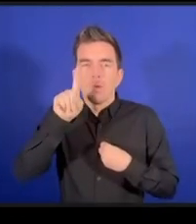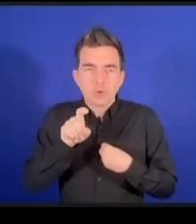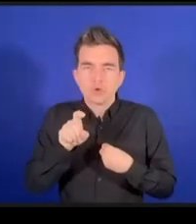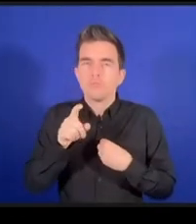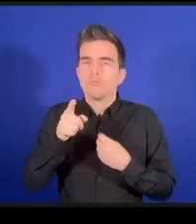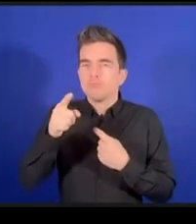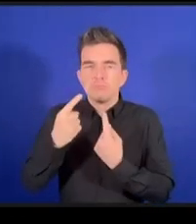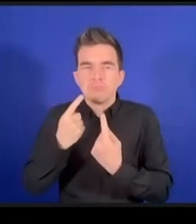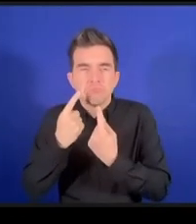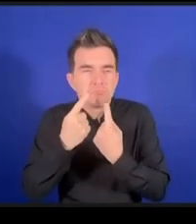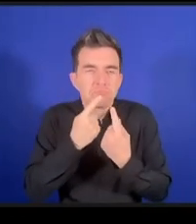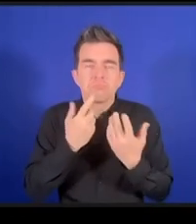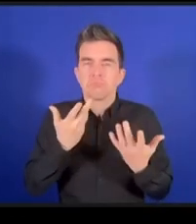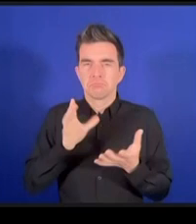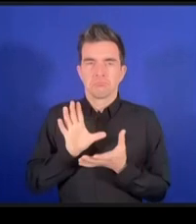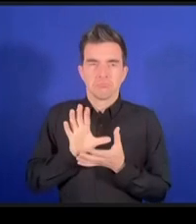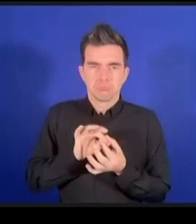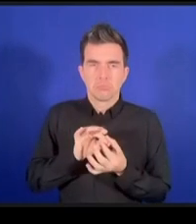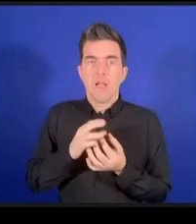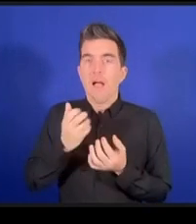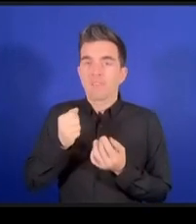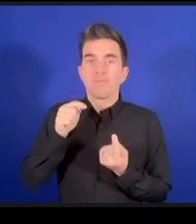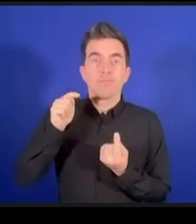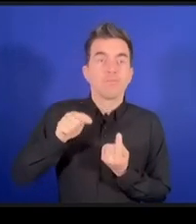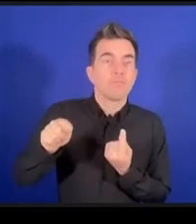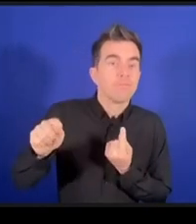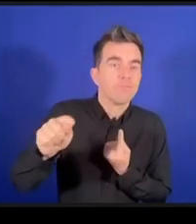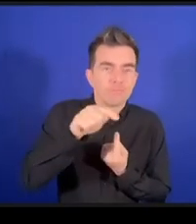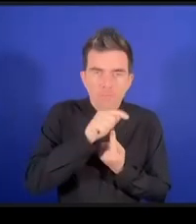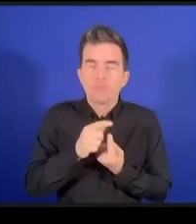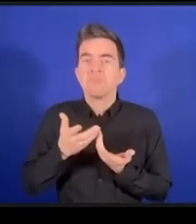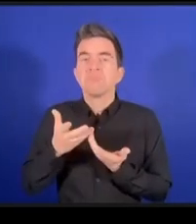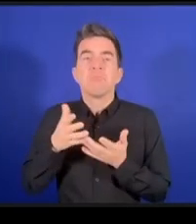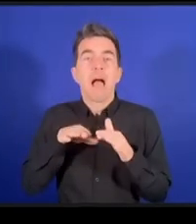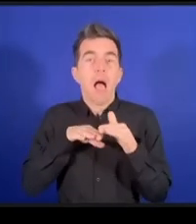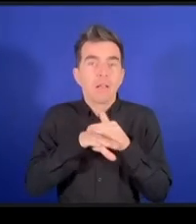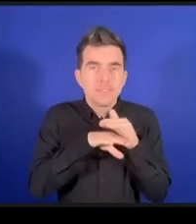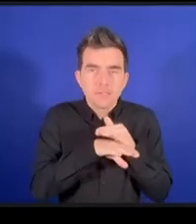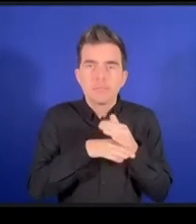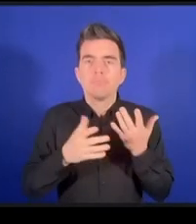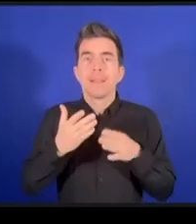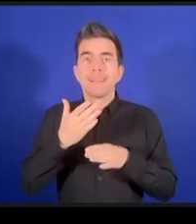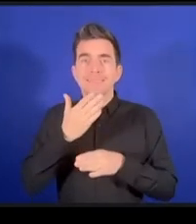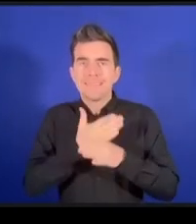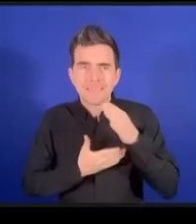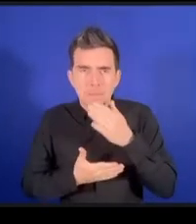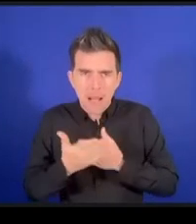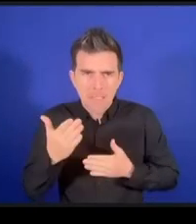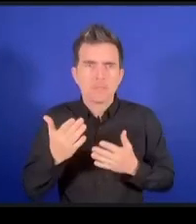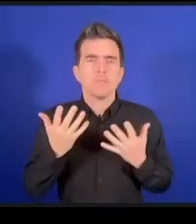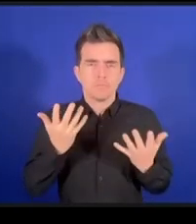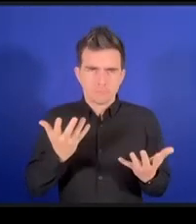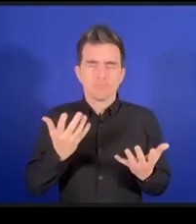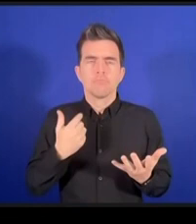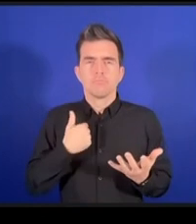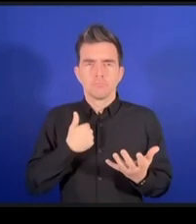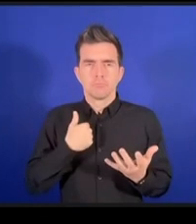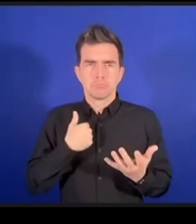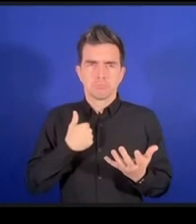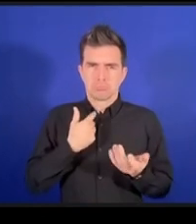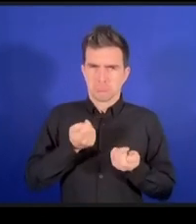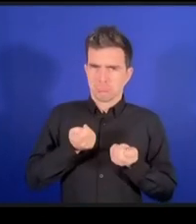по доступности инвалидности координатором которой являюсь это одна из самых